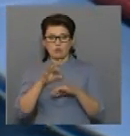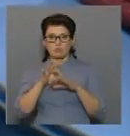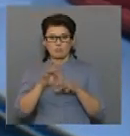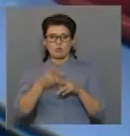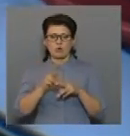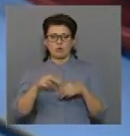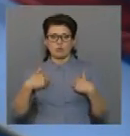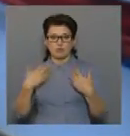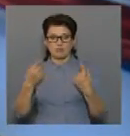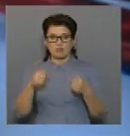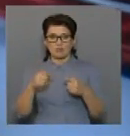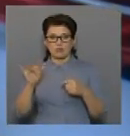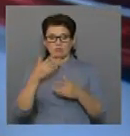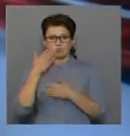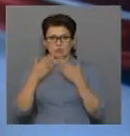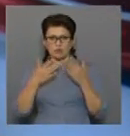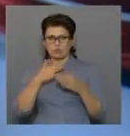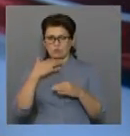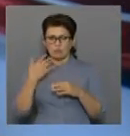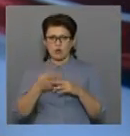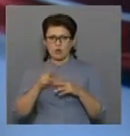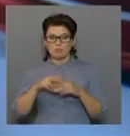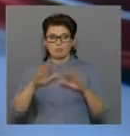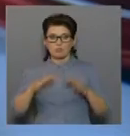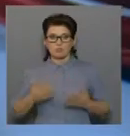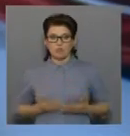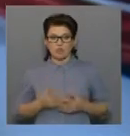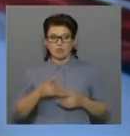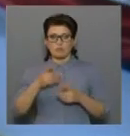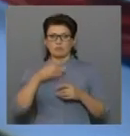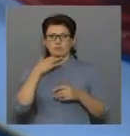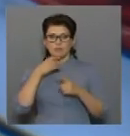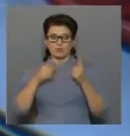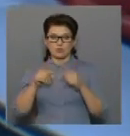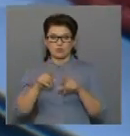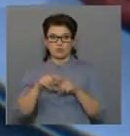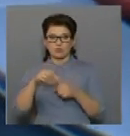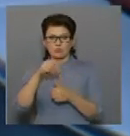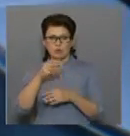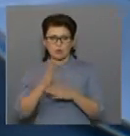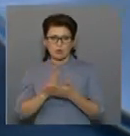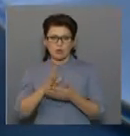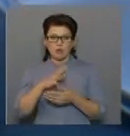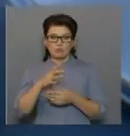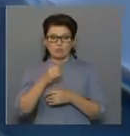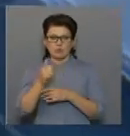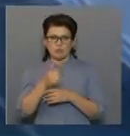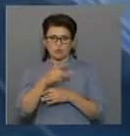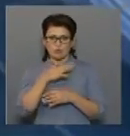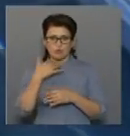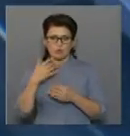Олар ұсынған тауарларға сұраныс тартыпты. Тұрғындардың дені ет, сүт өнімдерін, ұн және сұйық майды көбірек тұтынады.